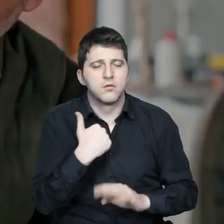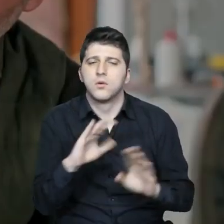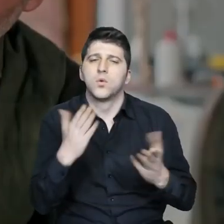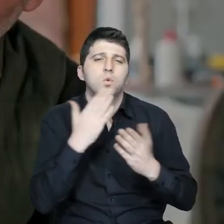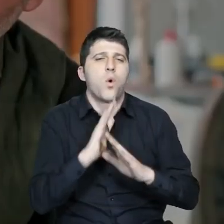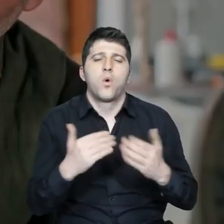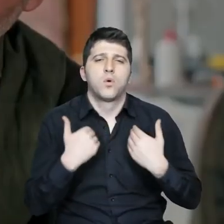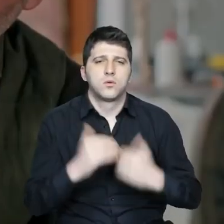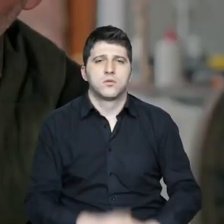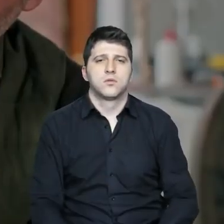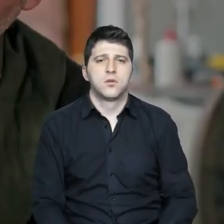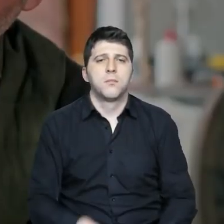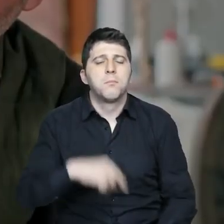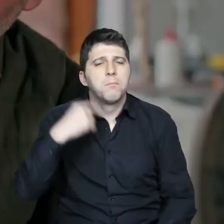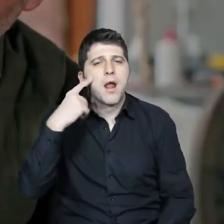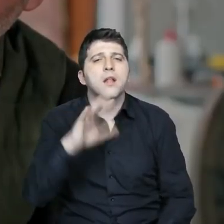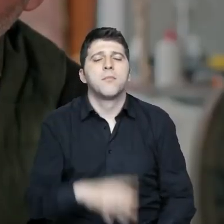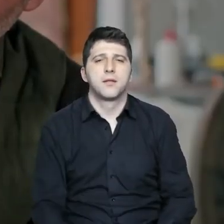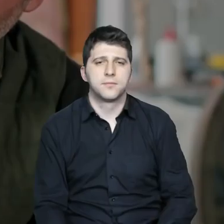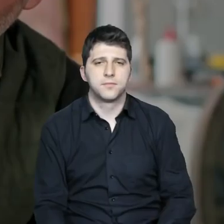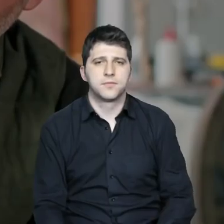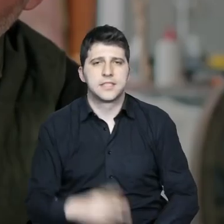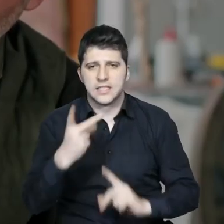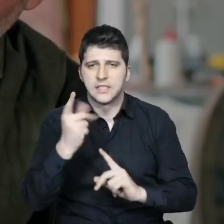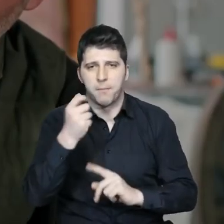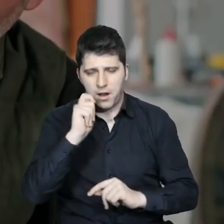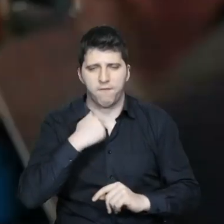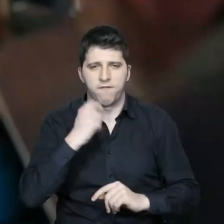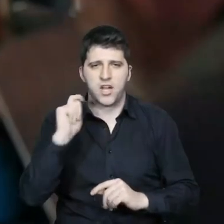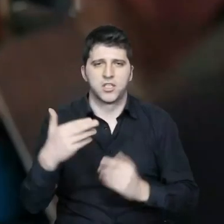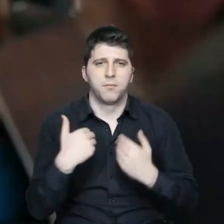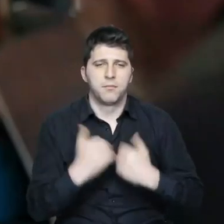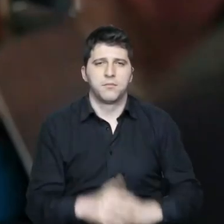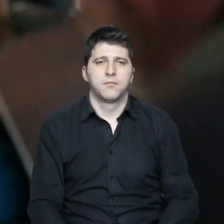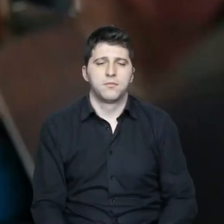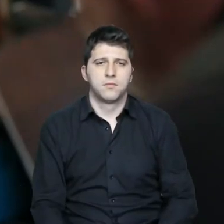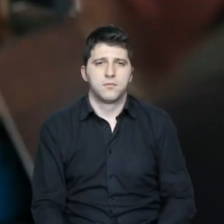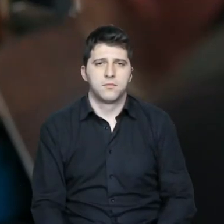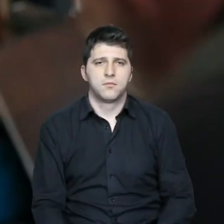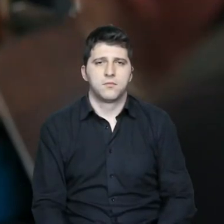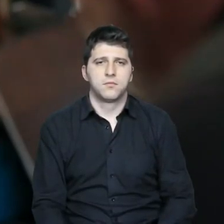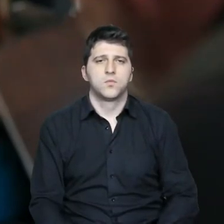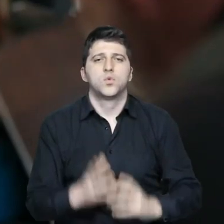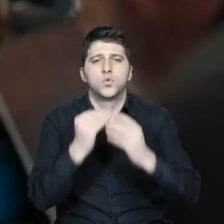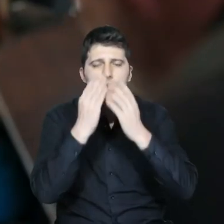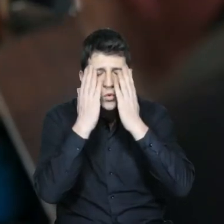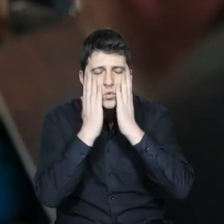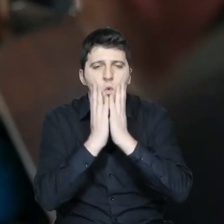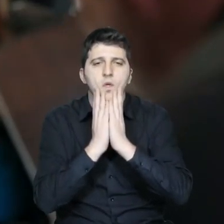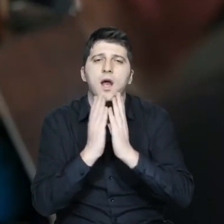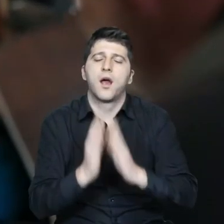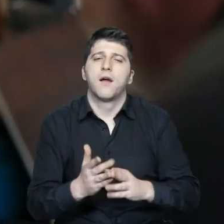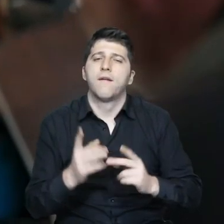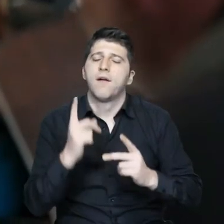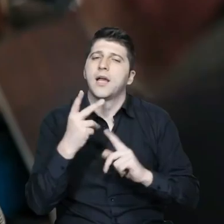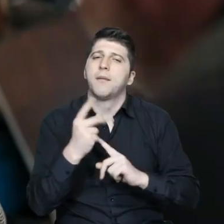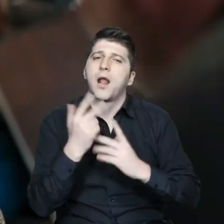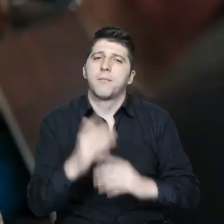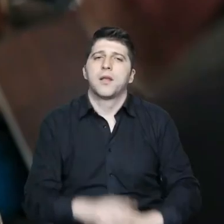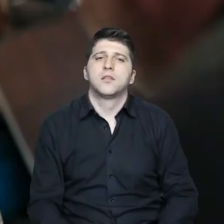Yaşar. Merak etme. İhsana parasını ben vereceğim. Çok şükür ya. Yani var ya